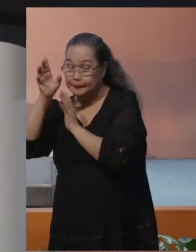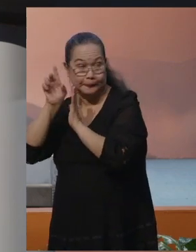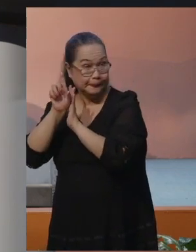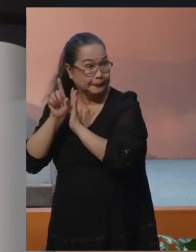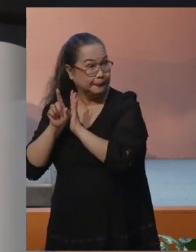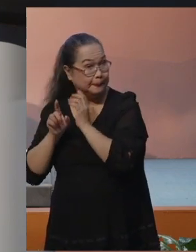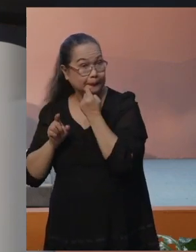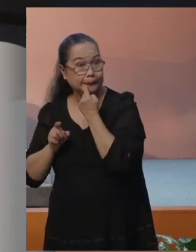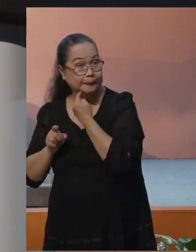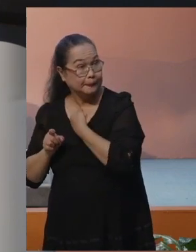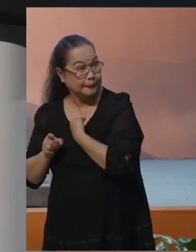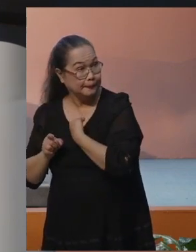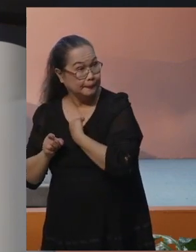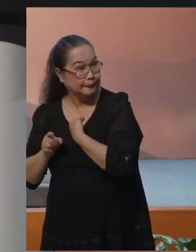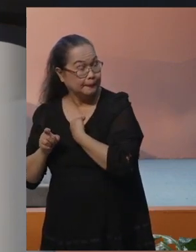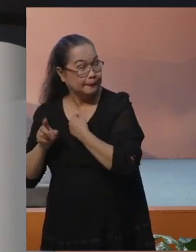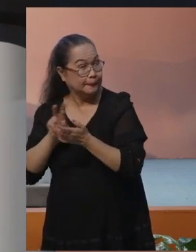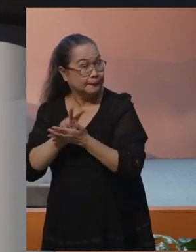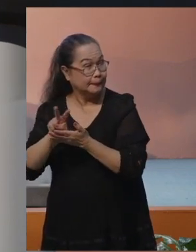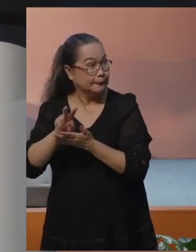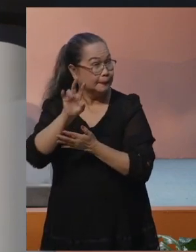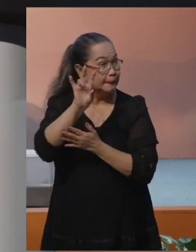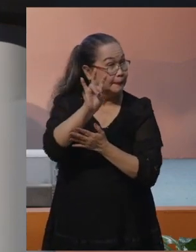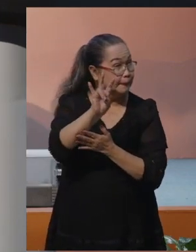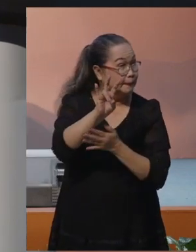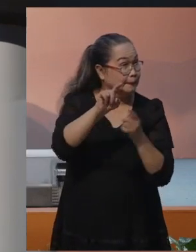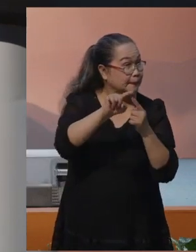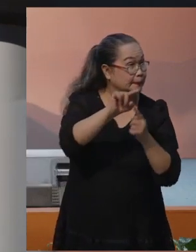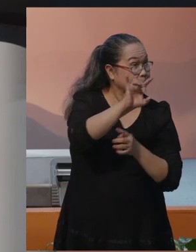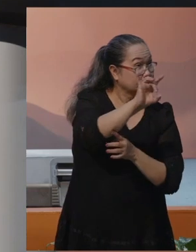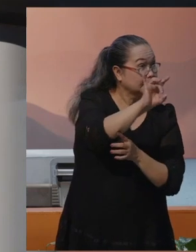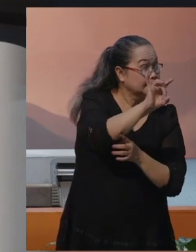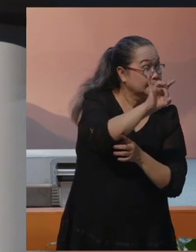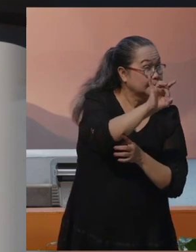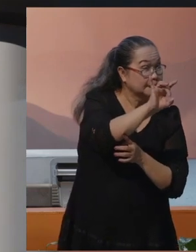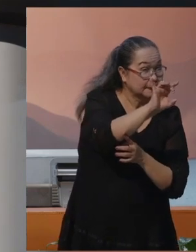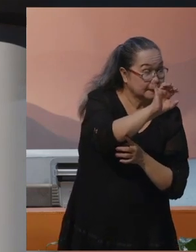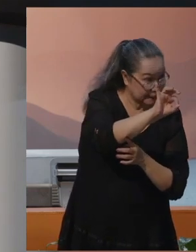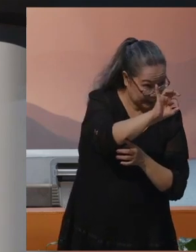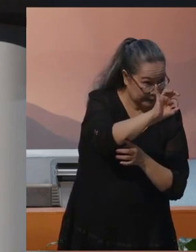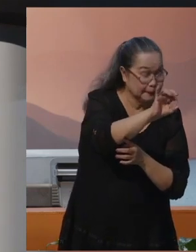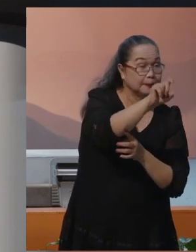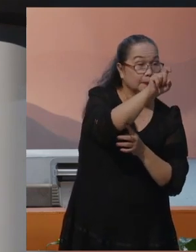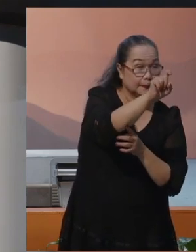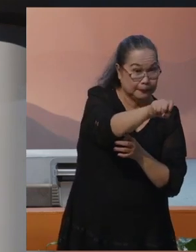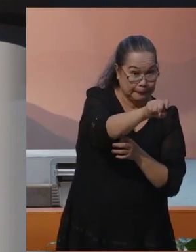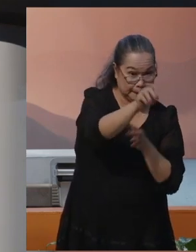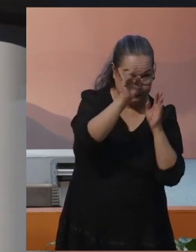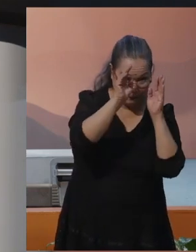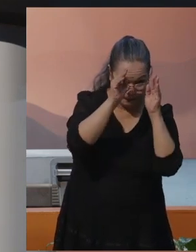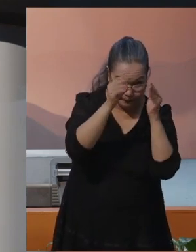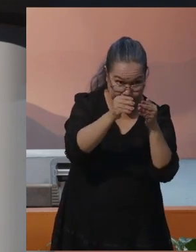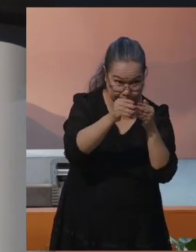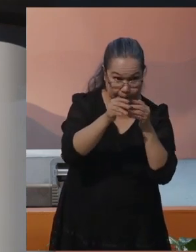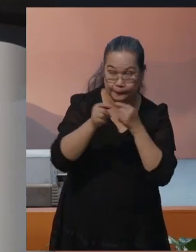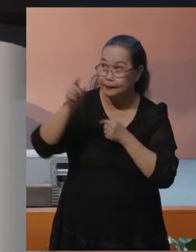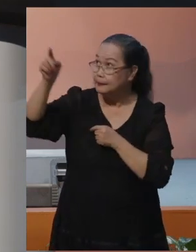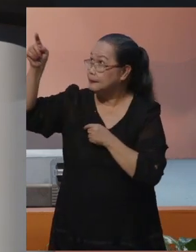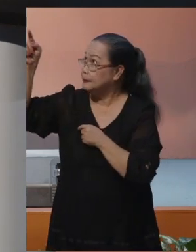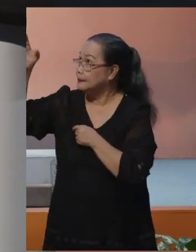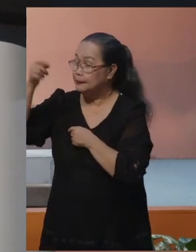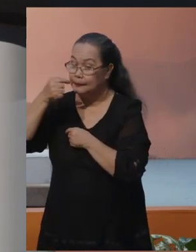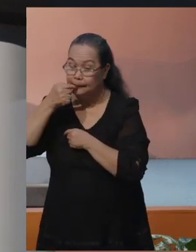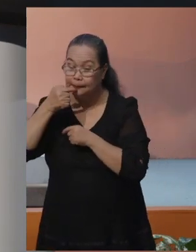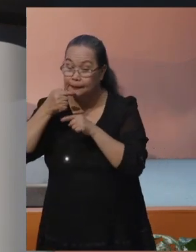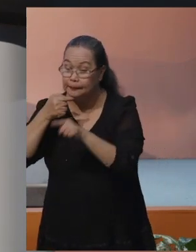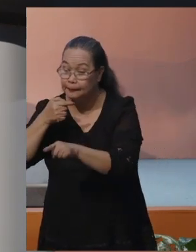Binasa natin kanina yon sa verses 7 to 9. Pero ang dapat nating pansinin doon ay yung sinabi ng Diyos